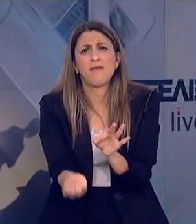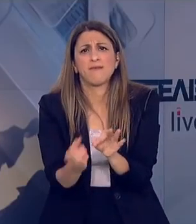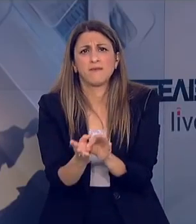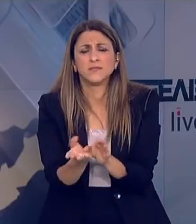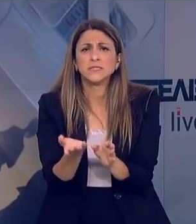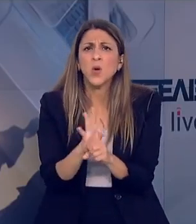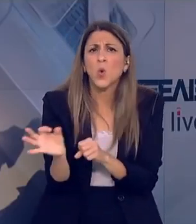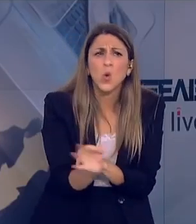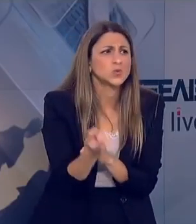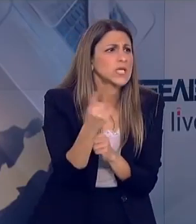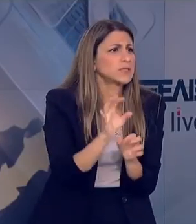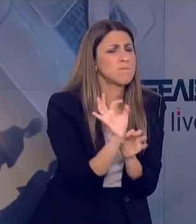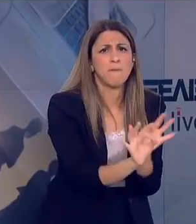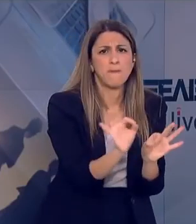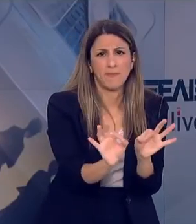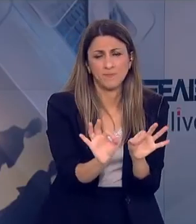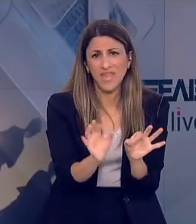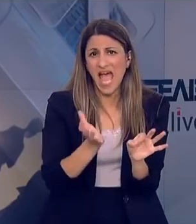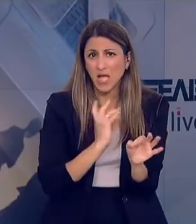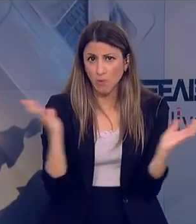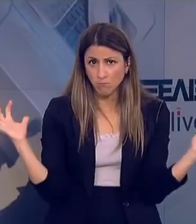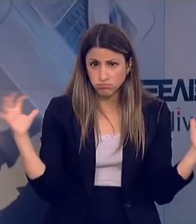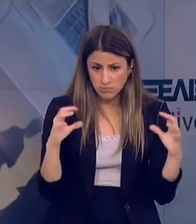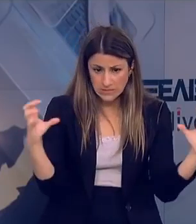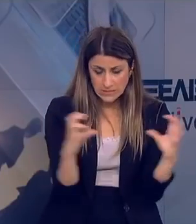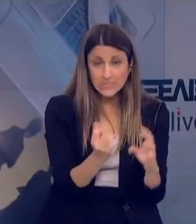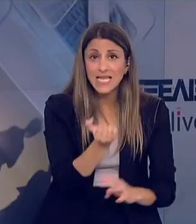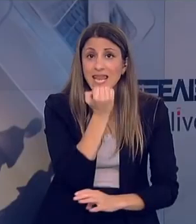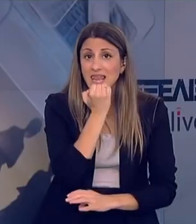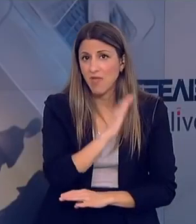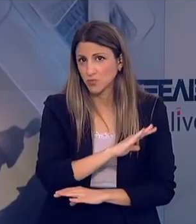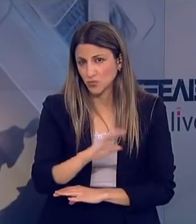λοιμόξεων. Πάντως, ο συγχρονισμός δεν είναι καλό πράγμα.